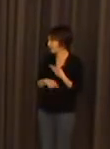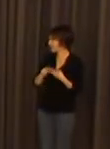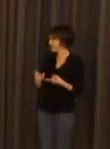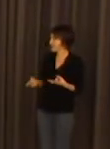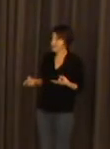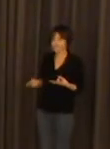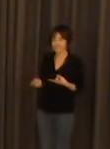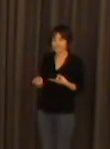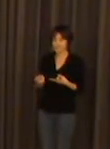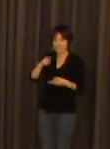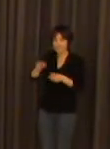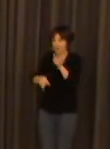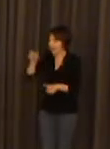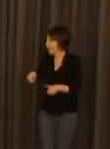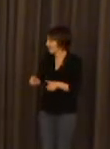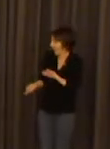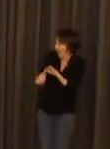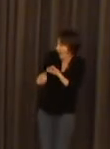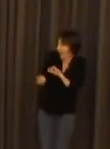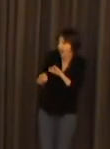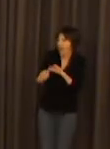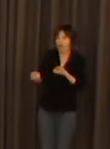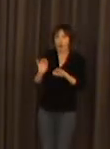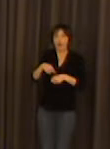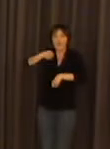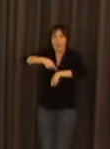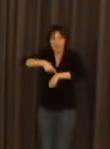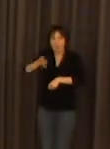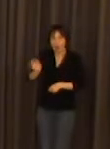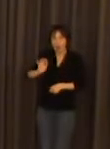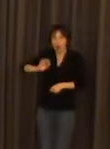ni el temps de què disposa la massa crítica que s'hi dedica,